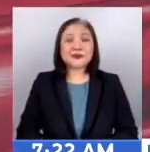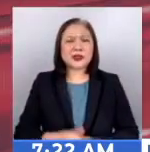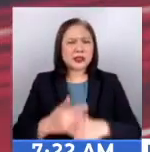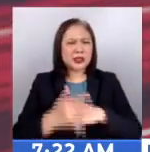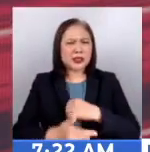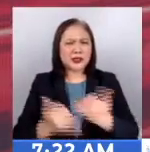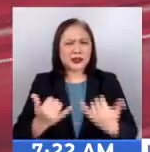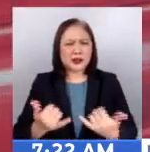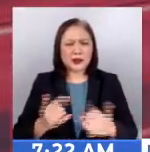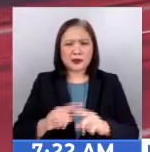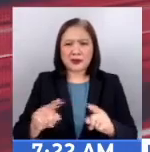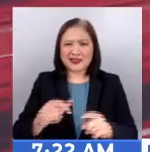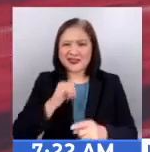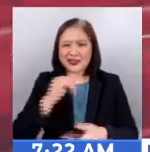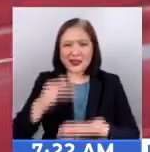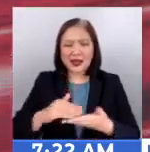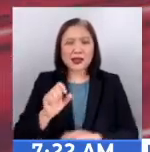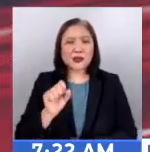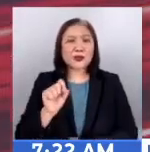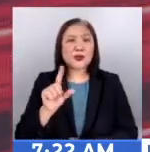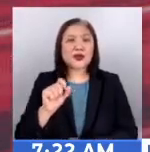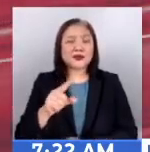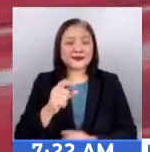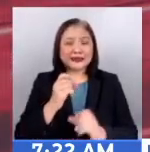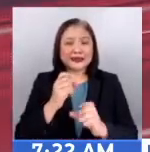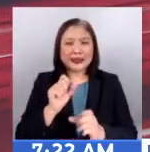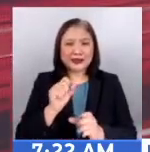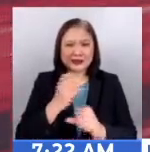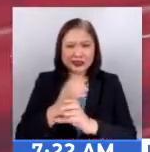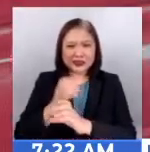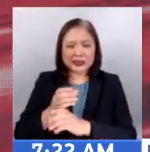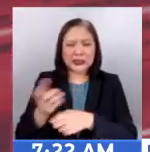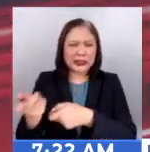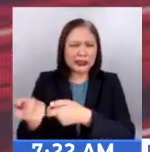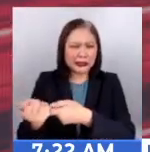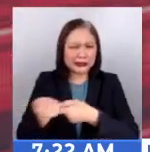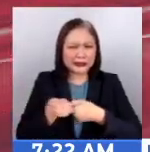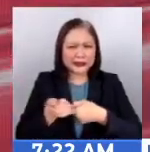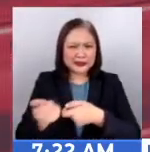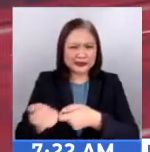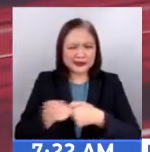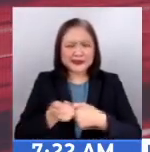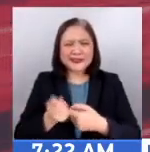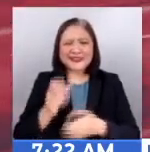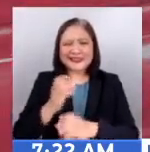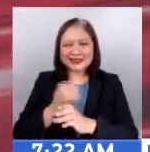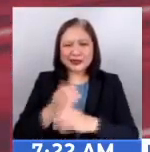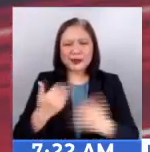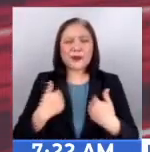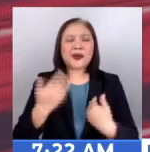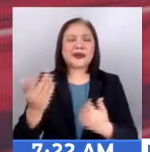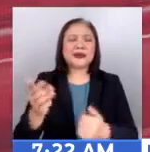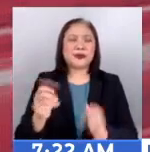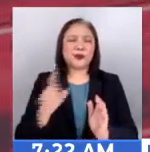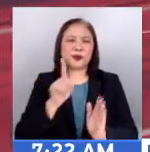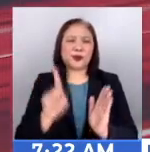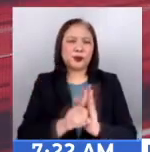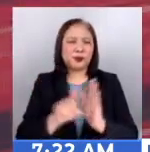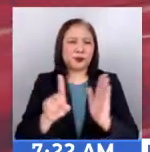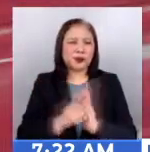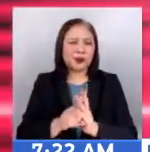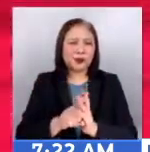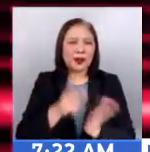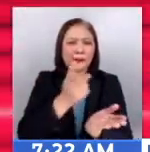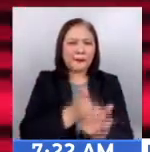bababa sa 11 sasakyan ang nahatak ng MMDA sa Quezon City na naka-illegal na nakaparada. May unang balita live